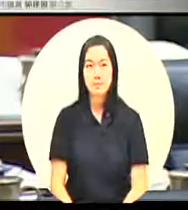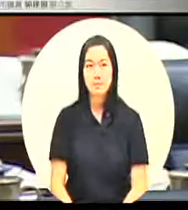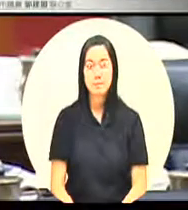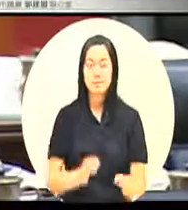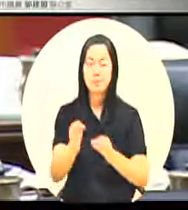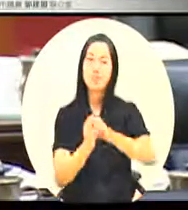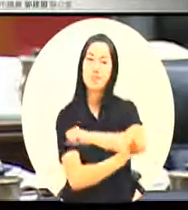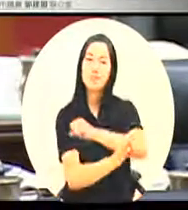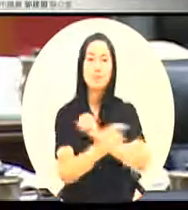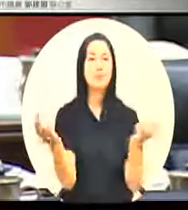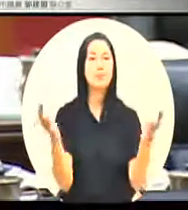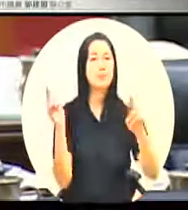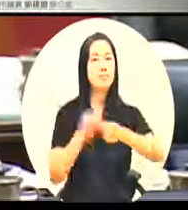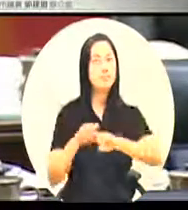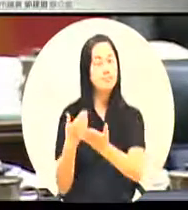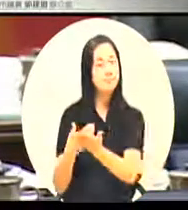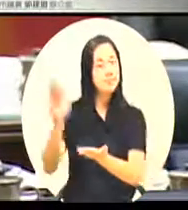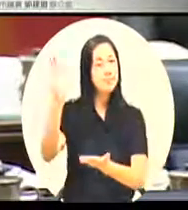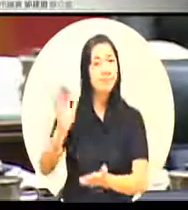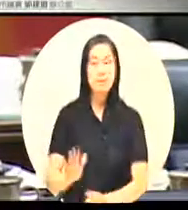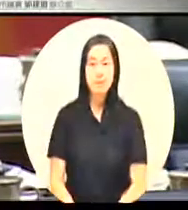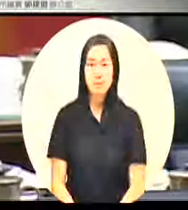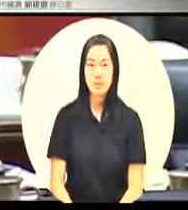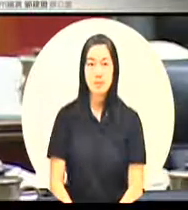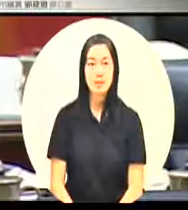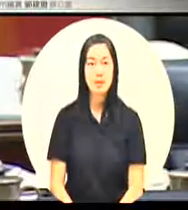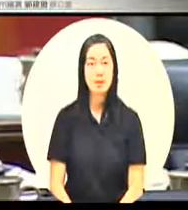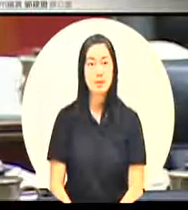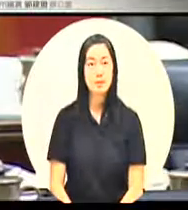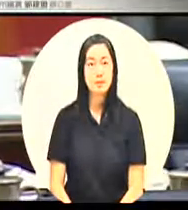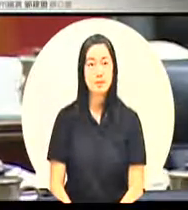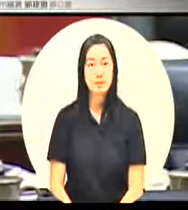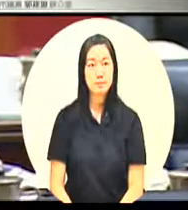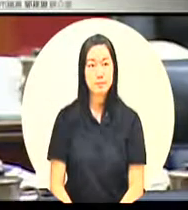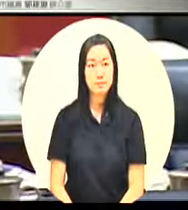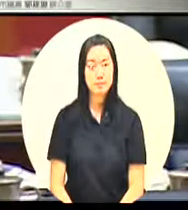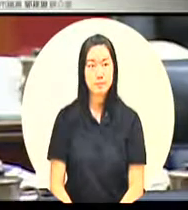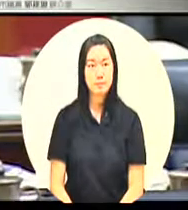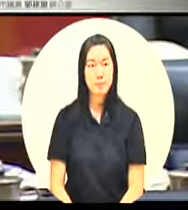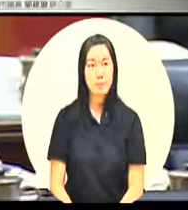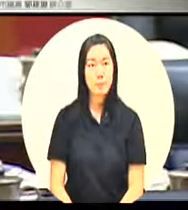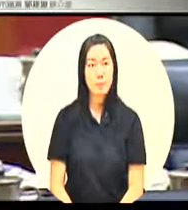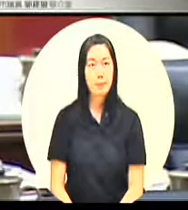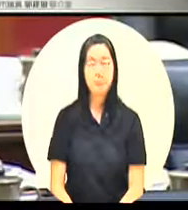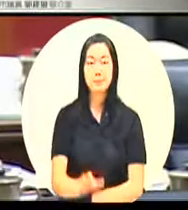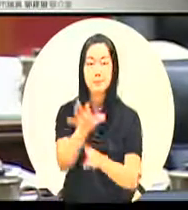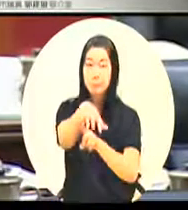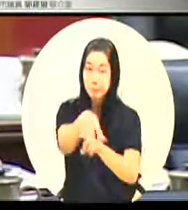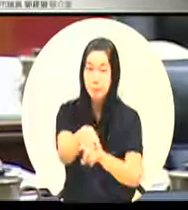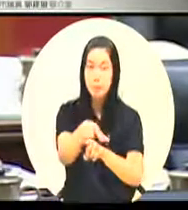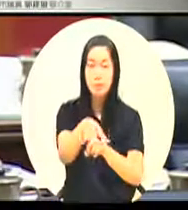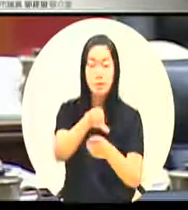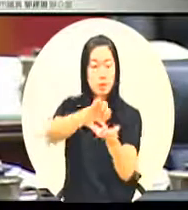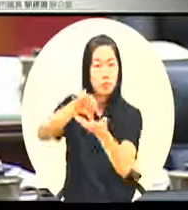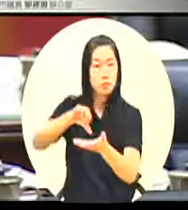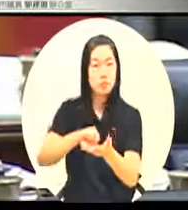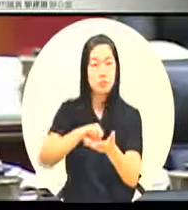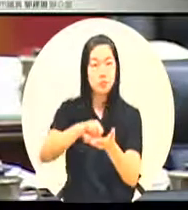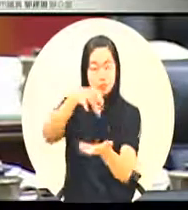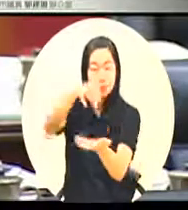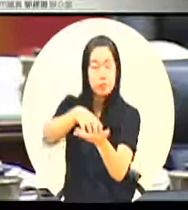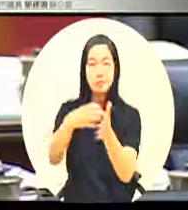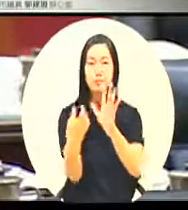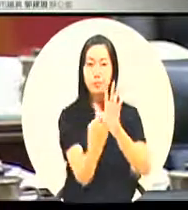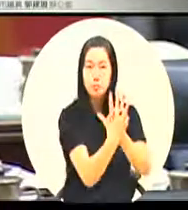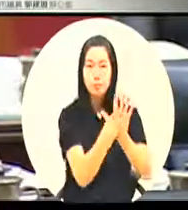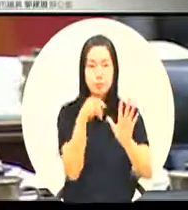就可以轻易的被挖出来了哈，所以农产履历、产销履历这个政策